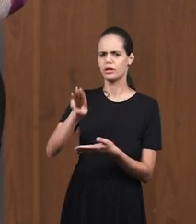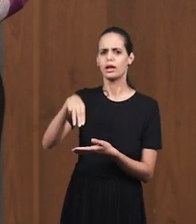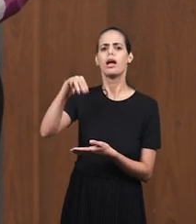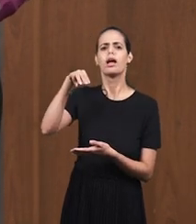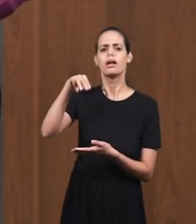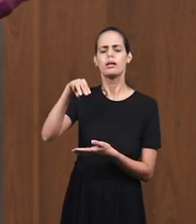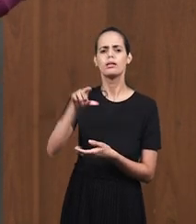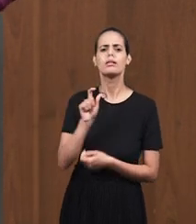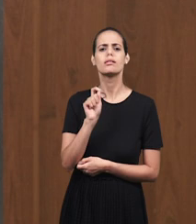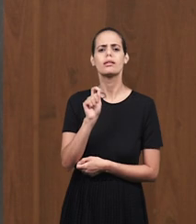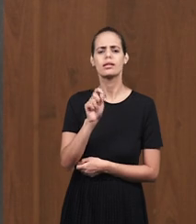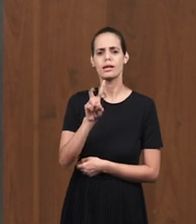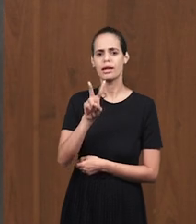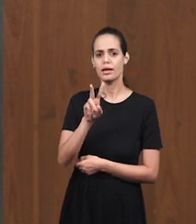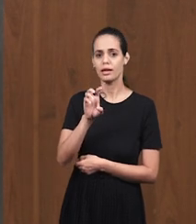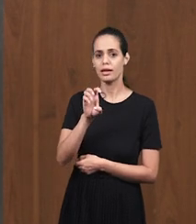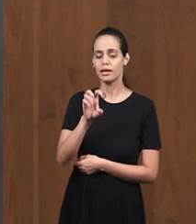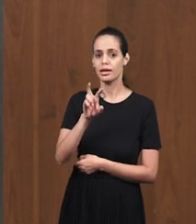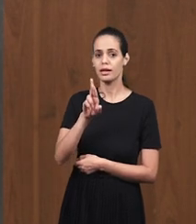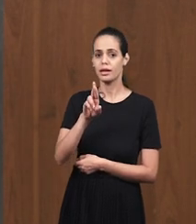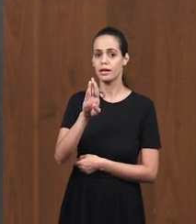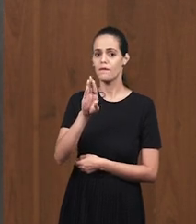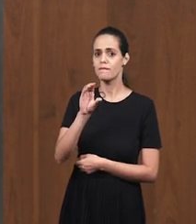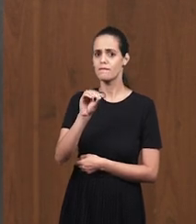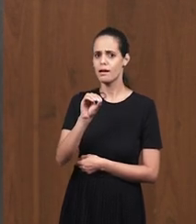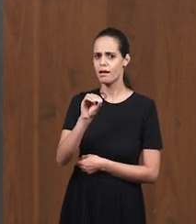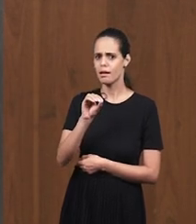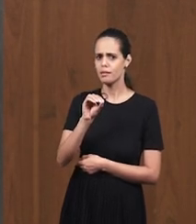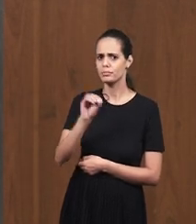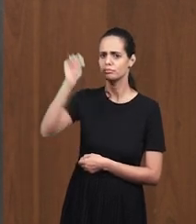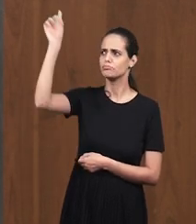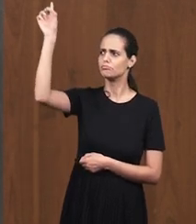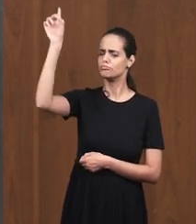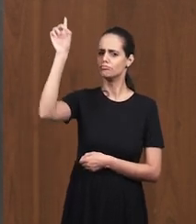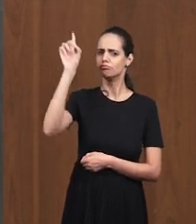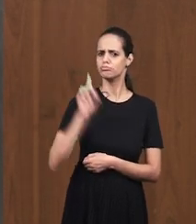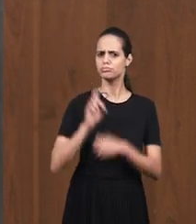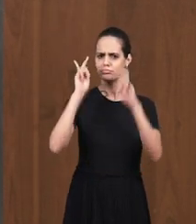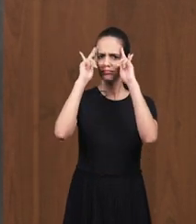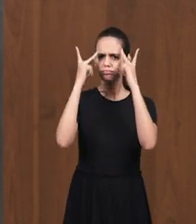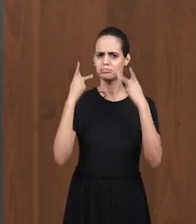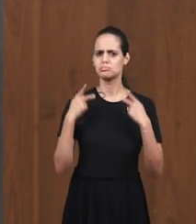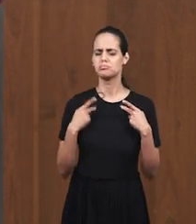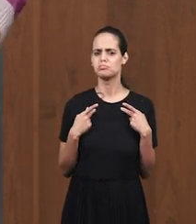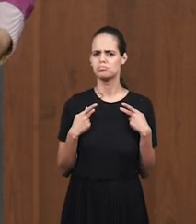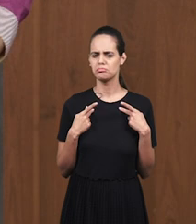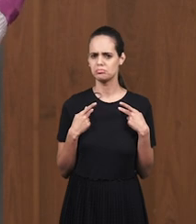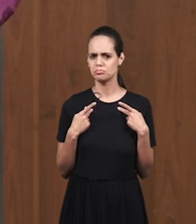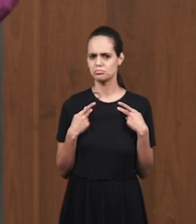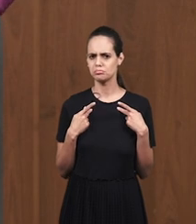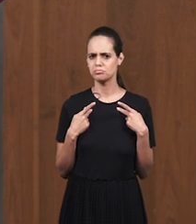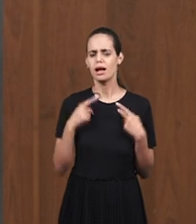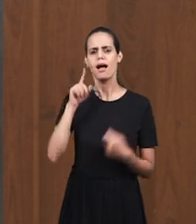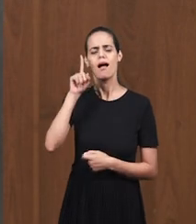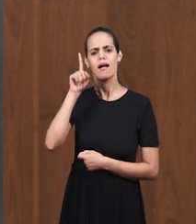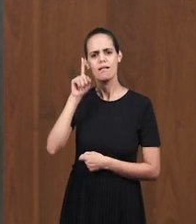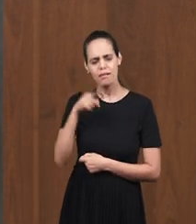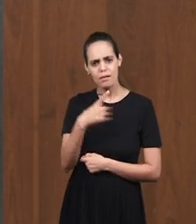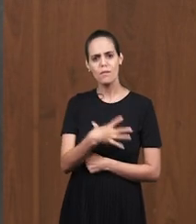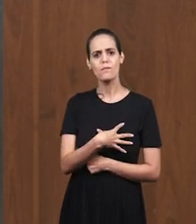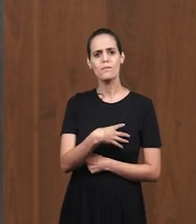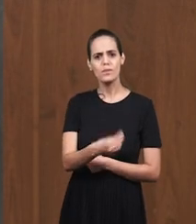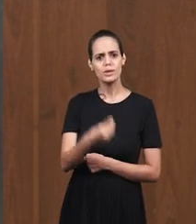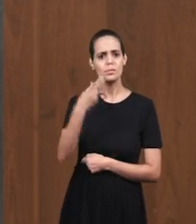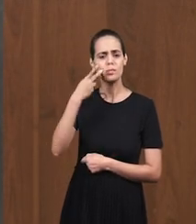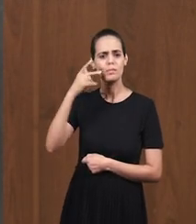que nous pouvons comprendre de qui il parle? Qui est le Verbe qui s'est fait chair, qui a habité parmi nous, qui est venu au monde, qui